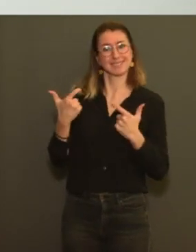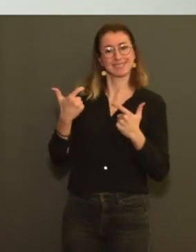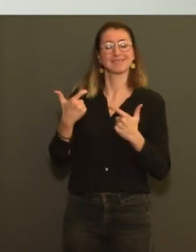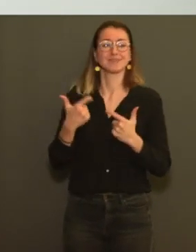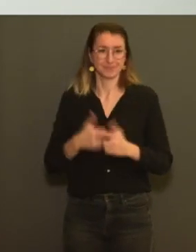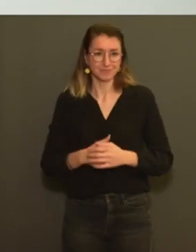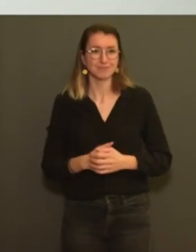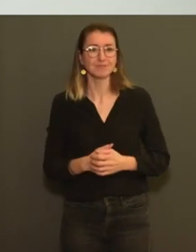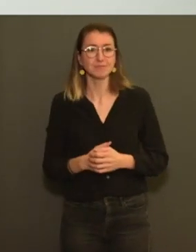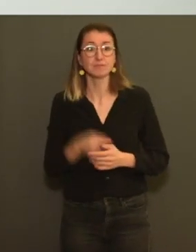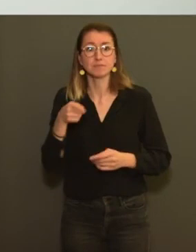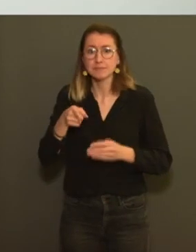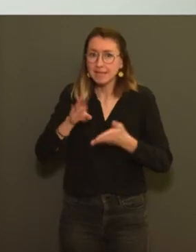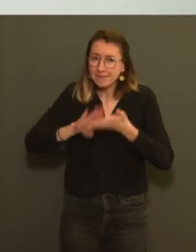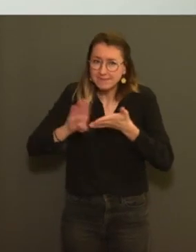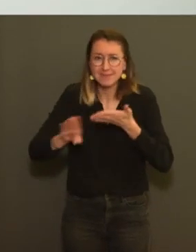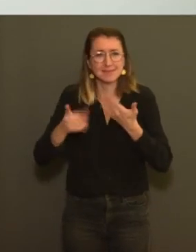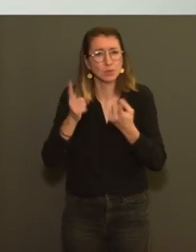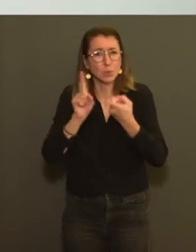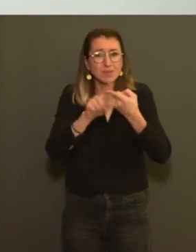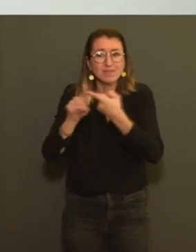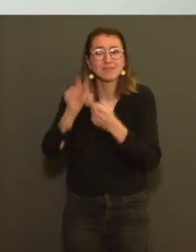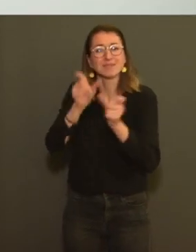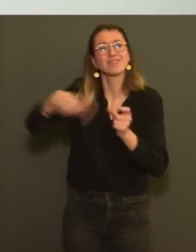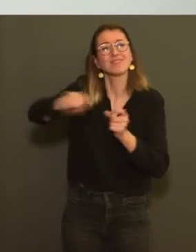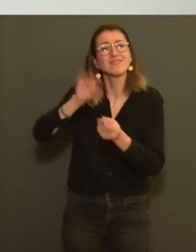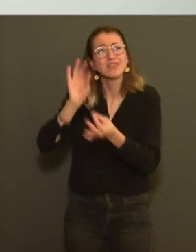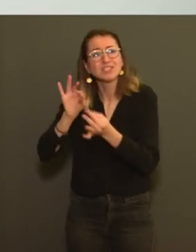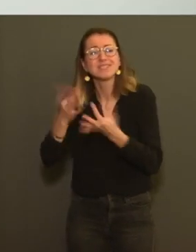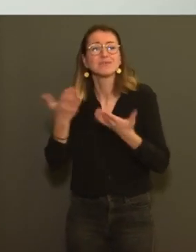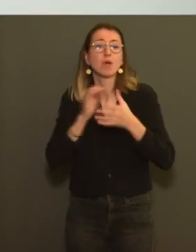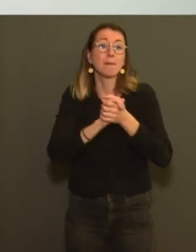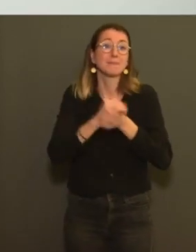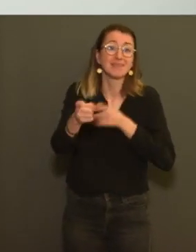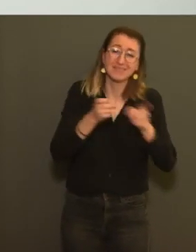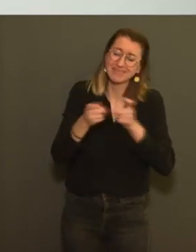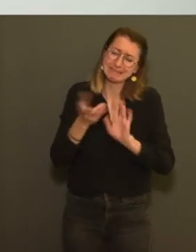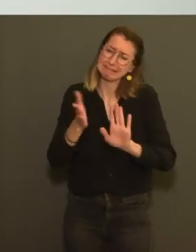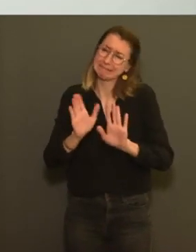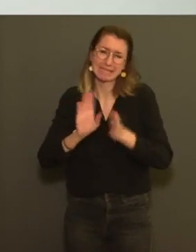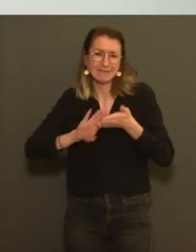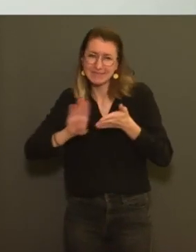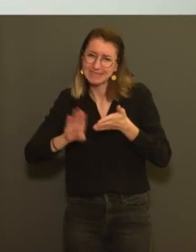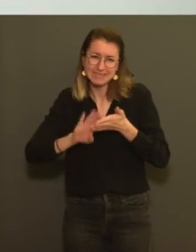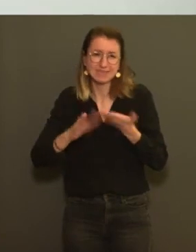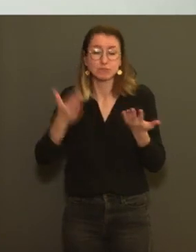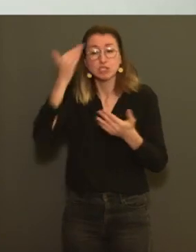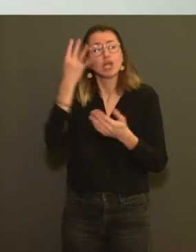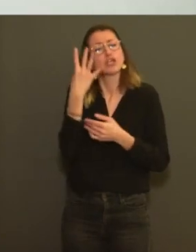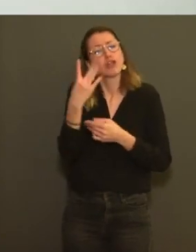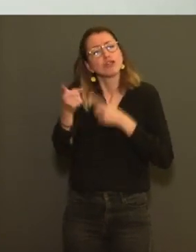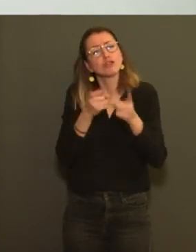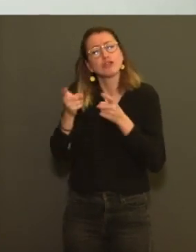des connaissances qui viennent à la maison. On sait qu'on peut avoir un certain nombre de personnes chez soi. Ce n'est pas le meilleur moment pour faire ce genre